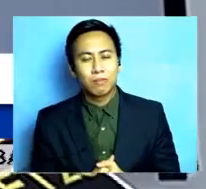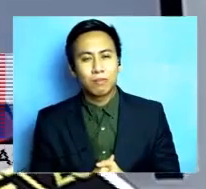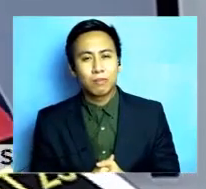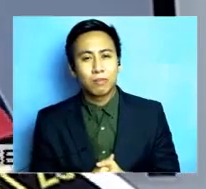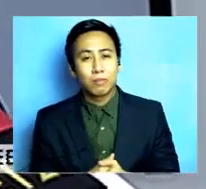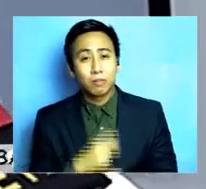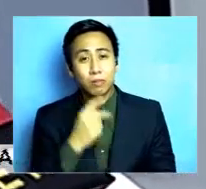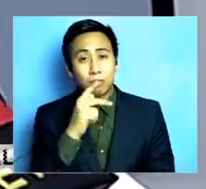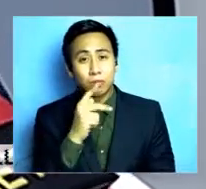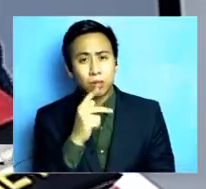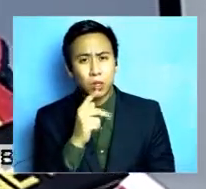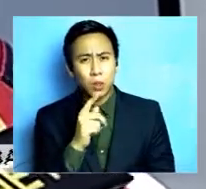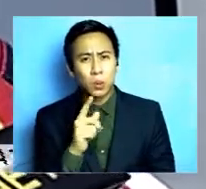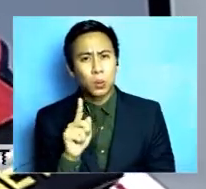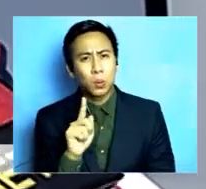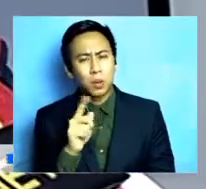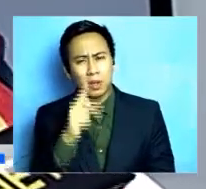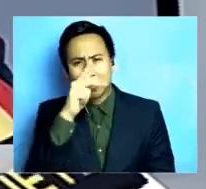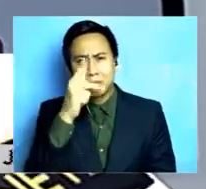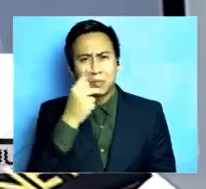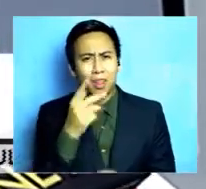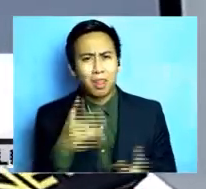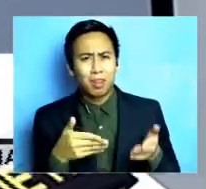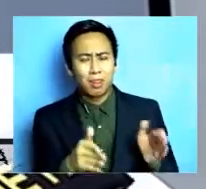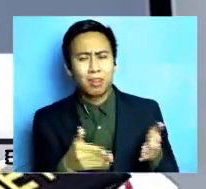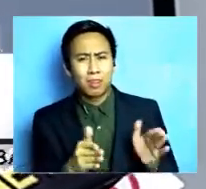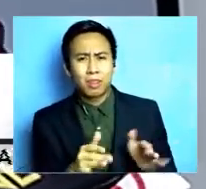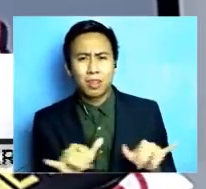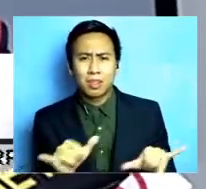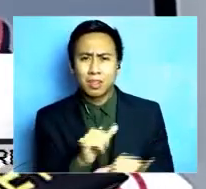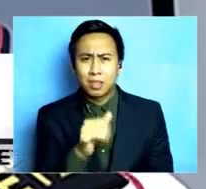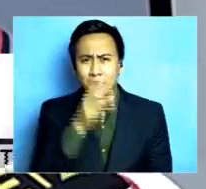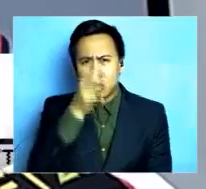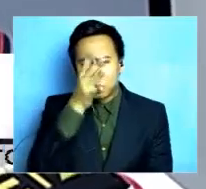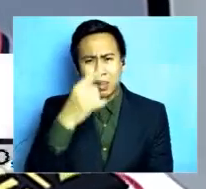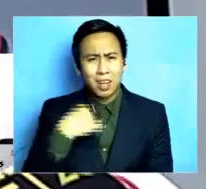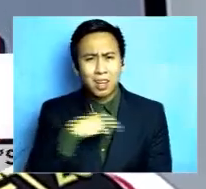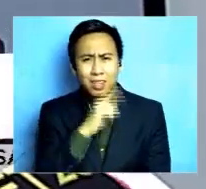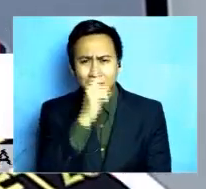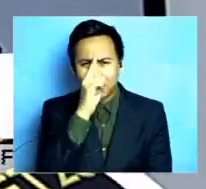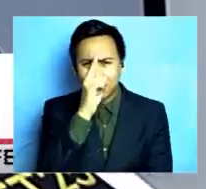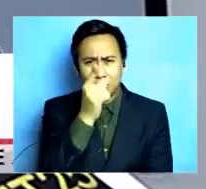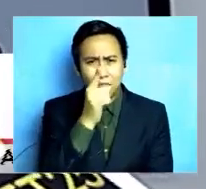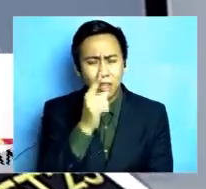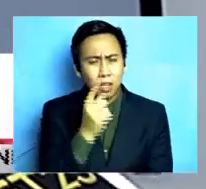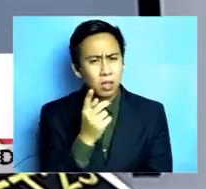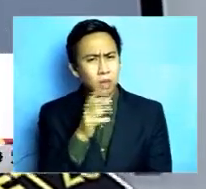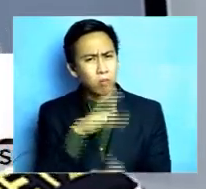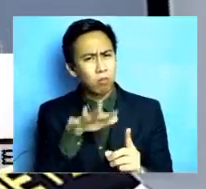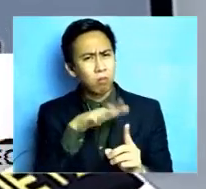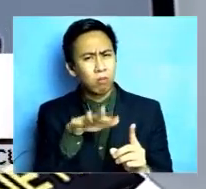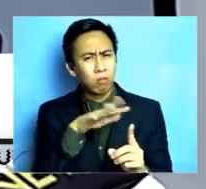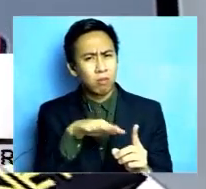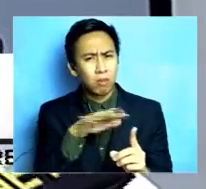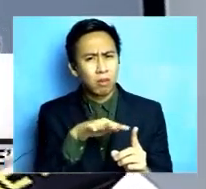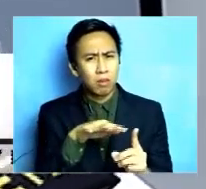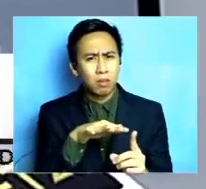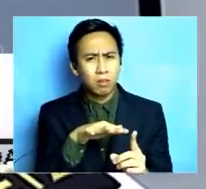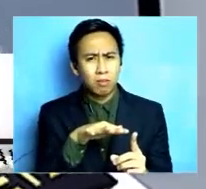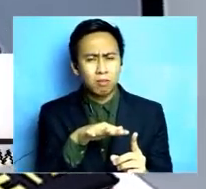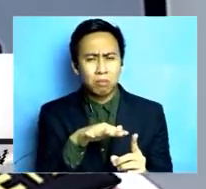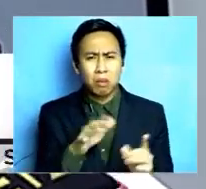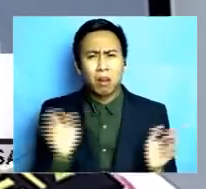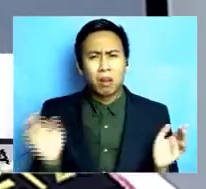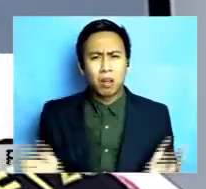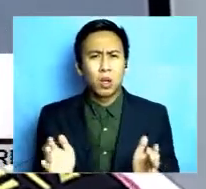mukhang kinukonsinti pati ng parents. Andiyan ang tatay, medyo naiinis tayo na panoorin na kinukonsinti yung bata sa lahat ng kanyang